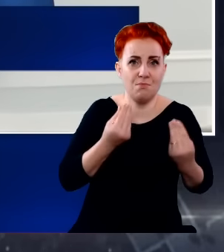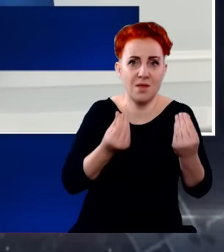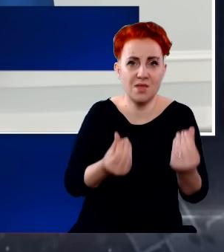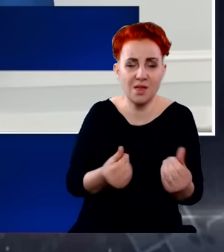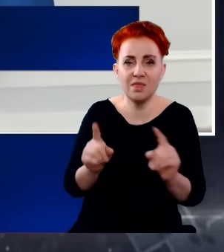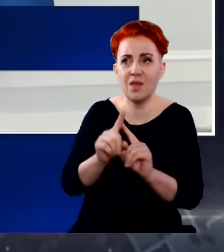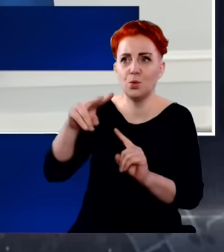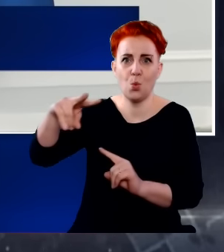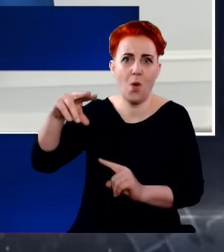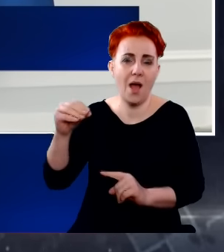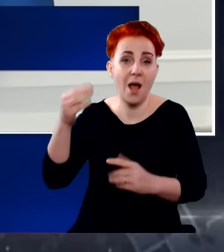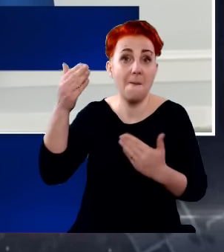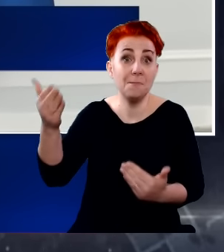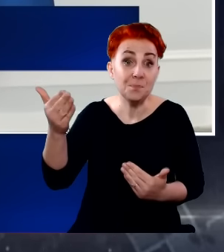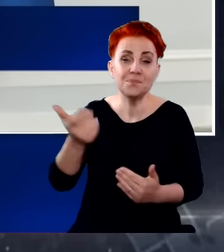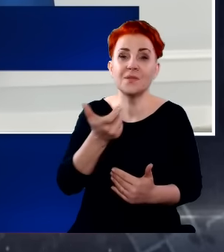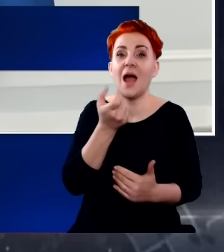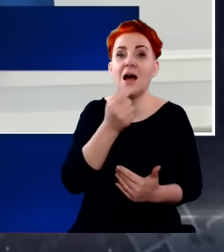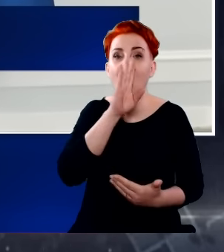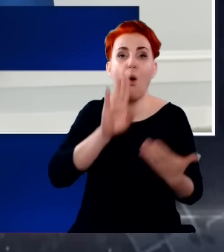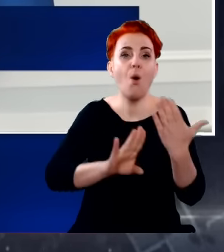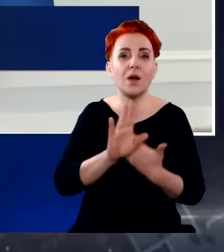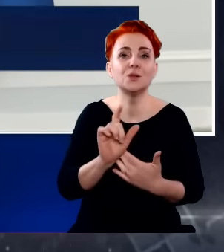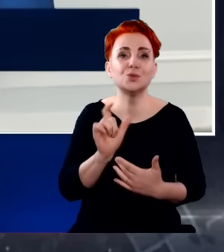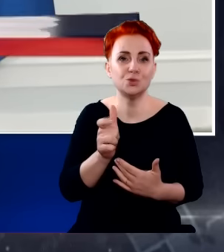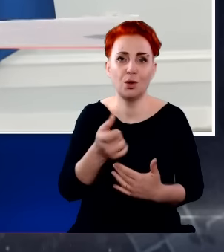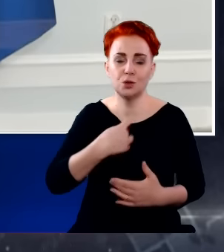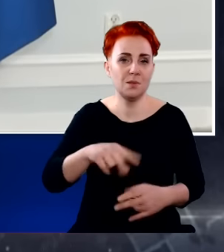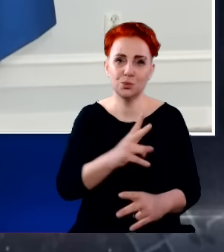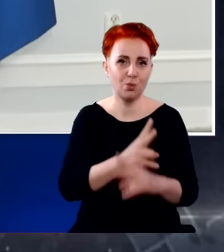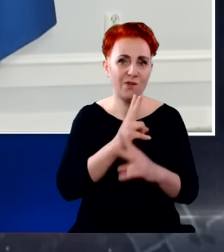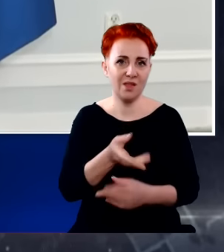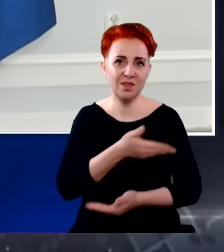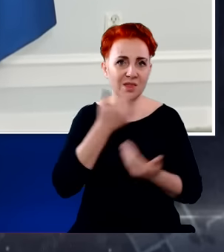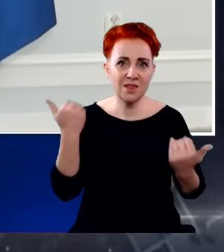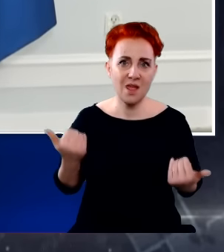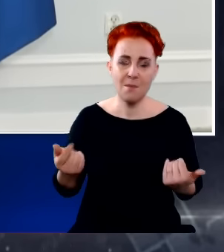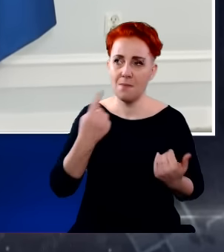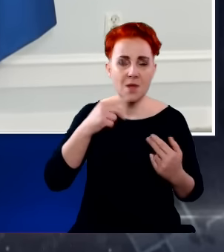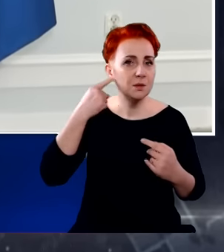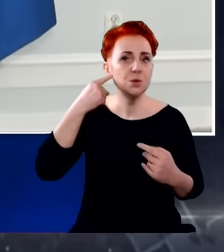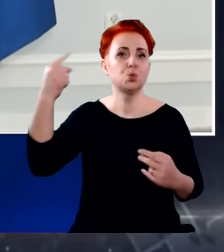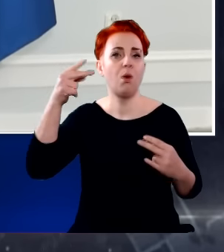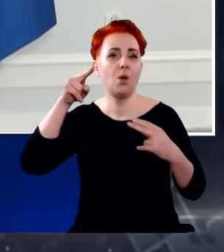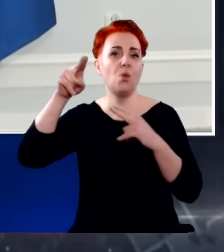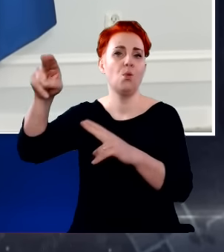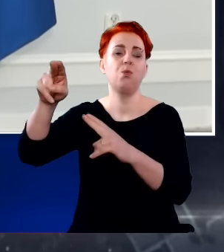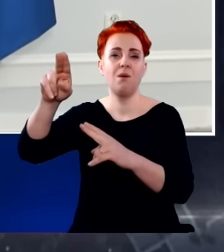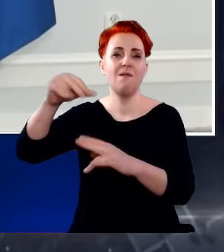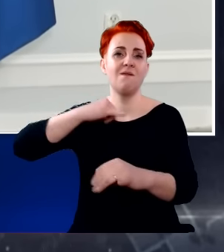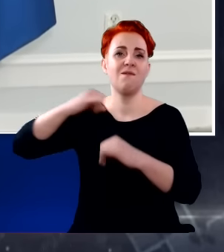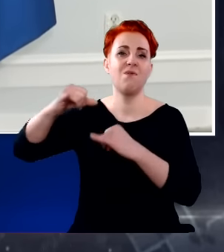Unii Europejskiej. I za chwileczkę się okaże, że my już tej suwerenności nie mamy, że jesteśmy podporządkowani centralnie władzy